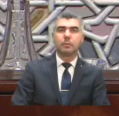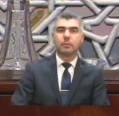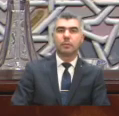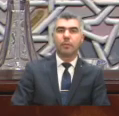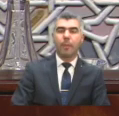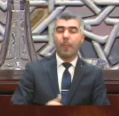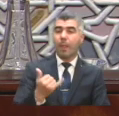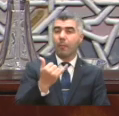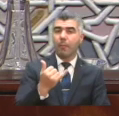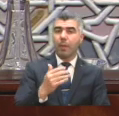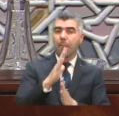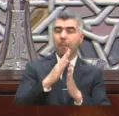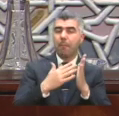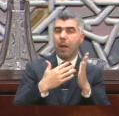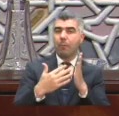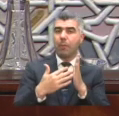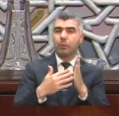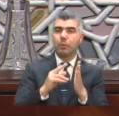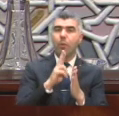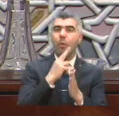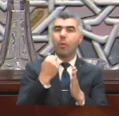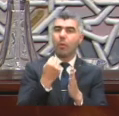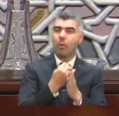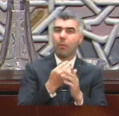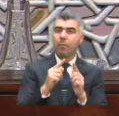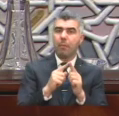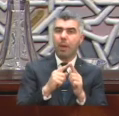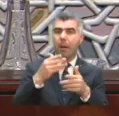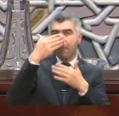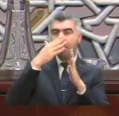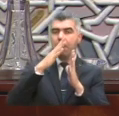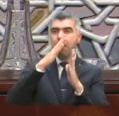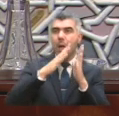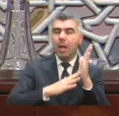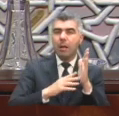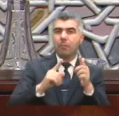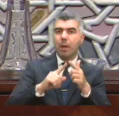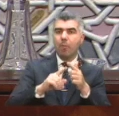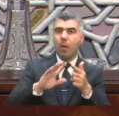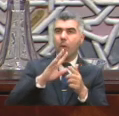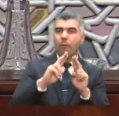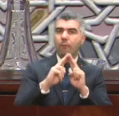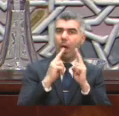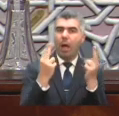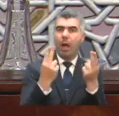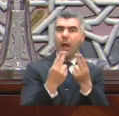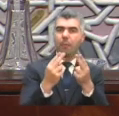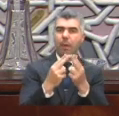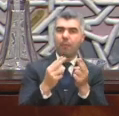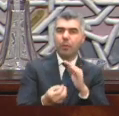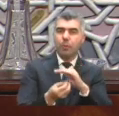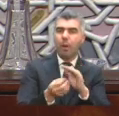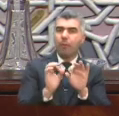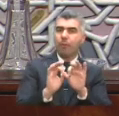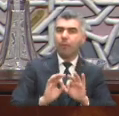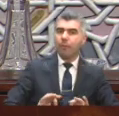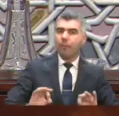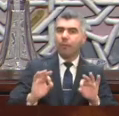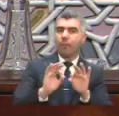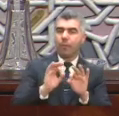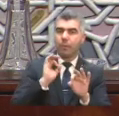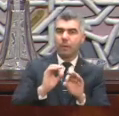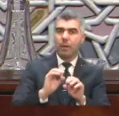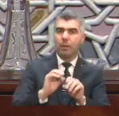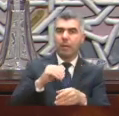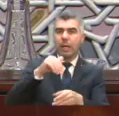خطة الحكومة لتحسين تصنيف المغرب في مؤشر إدراك الفساد للسيدات والسادة النواب المحترمين من فريق تقدم الاشتراكية.